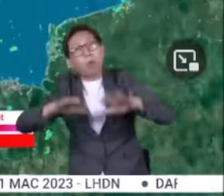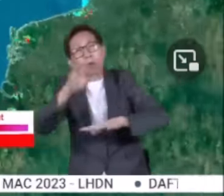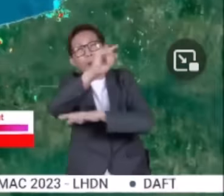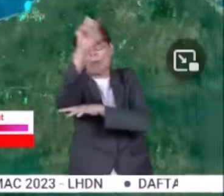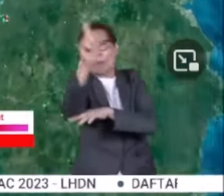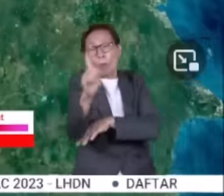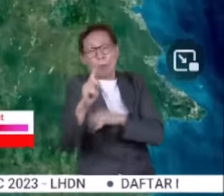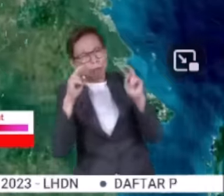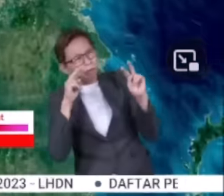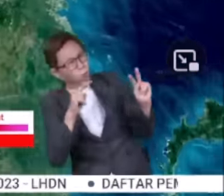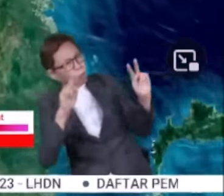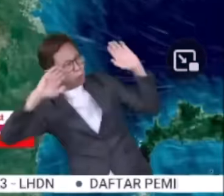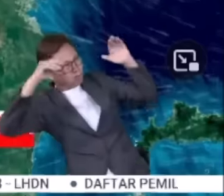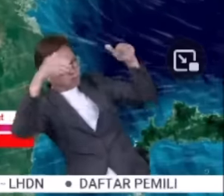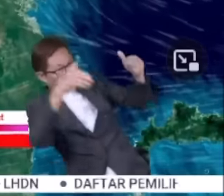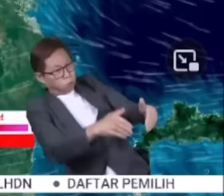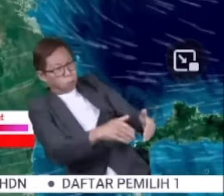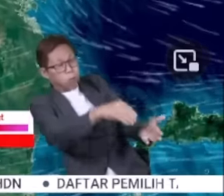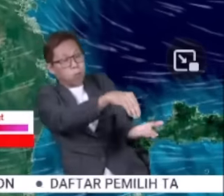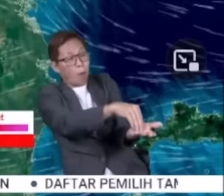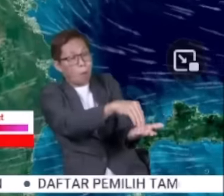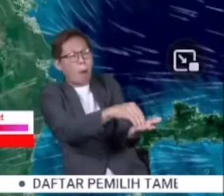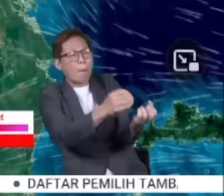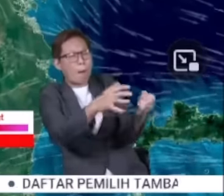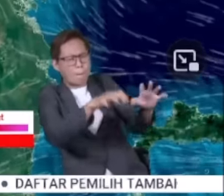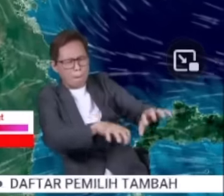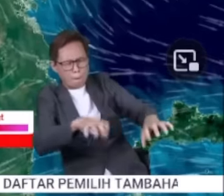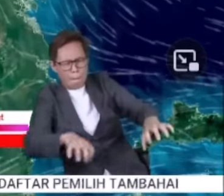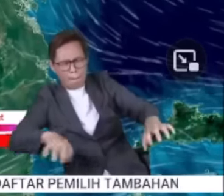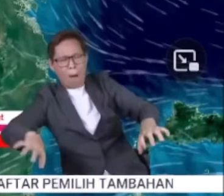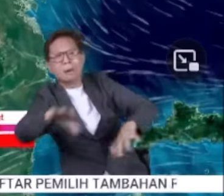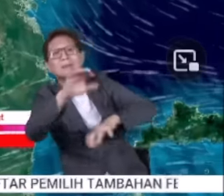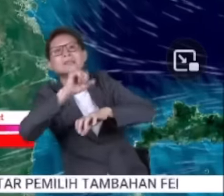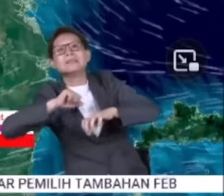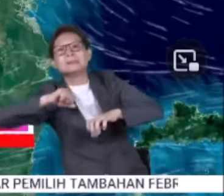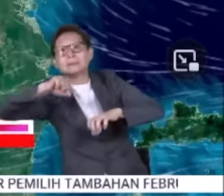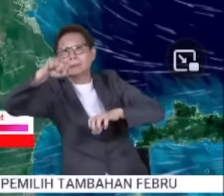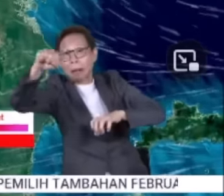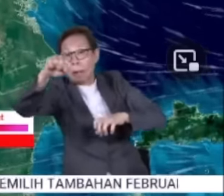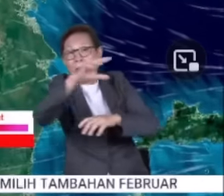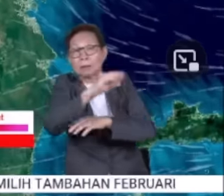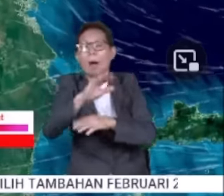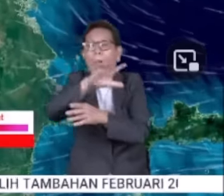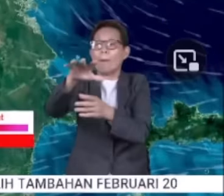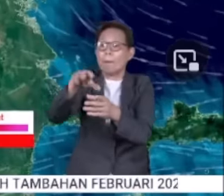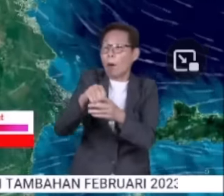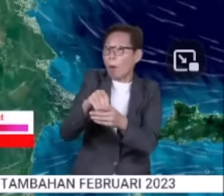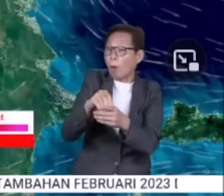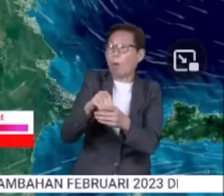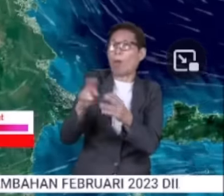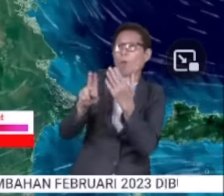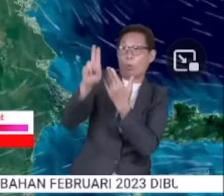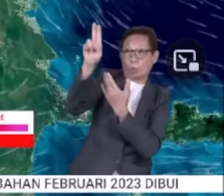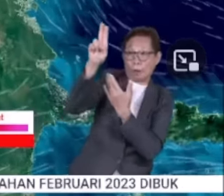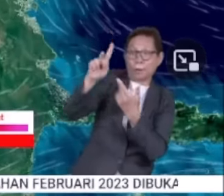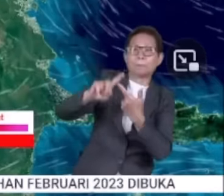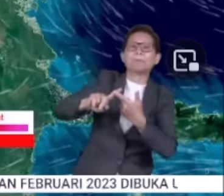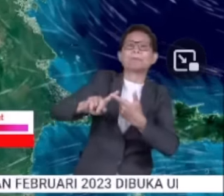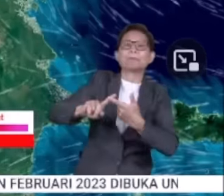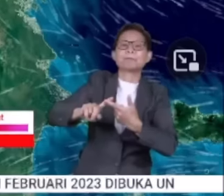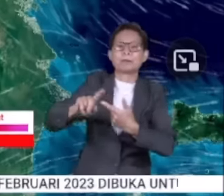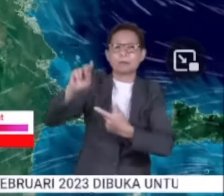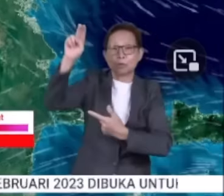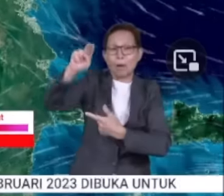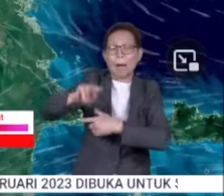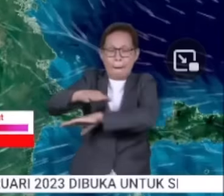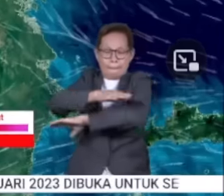seteribut petir dilihat lebih tertumpu di kebanyakan bahagian di negeri Sabah, juga melibatkan bahagian utara,